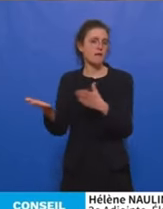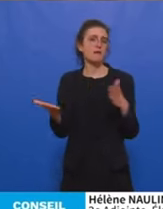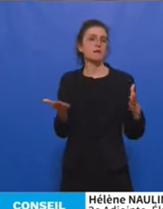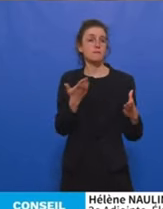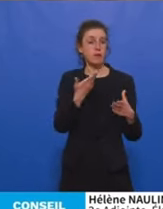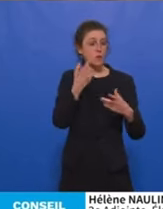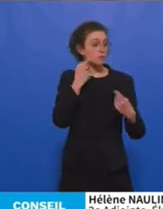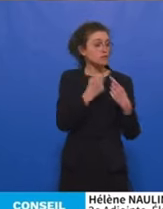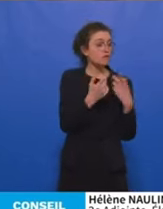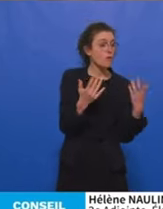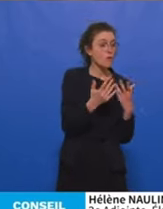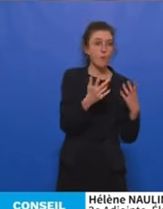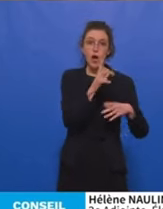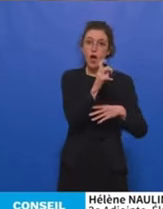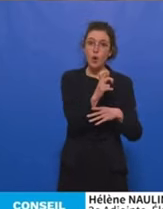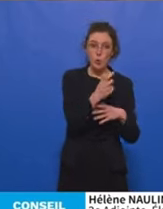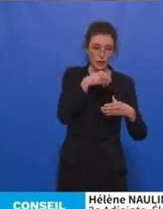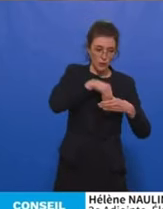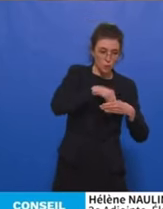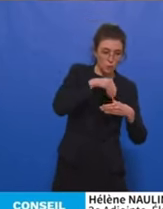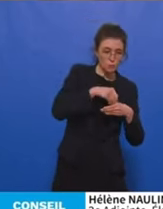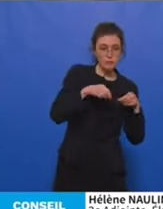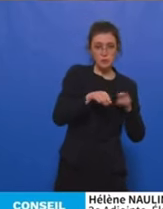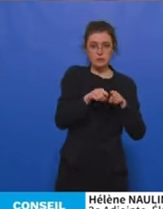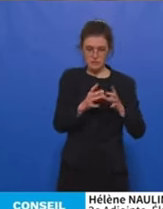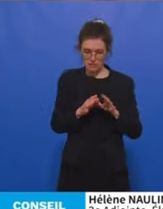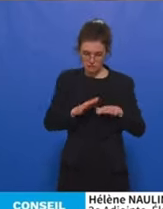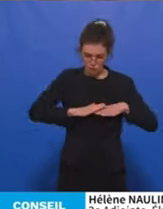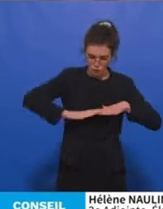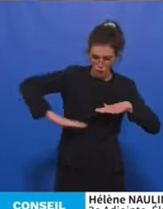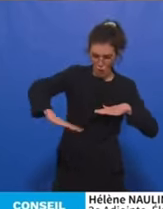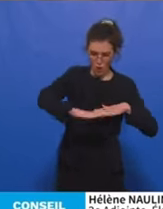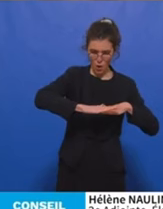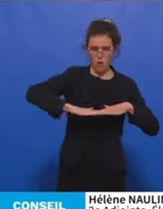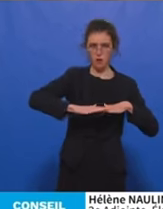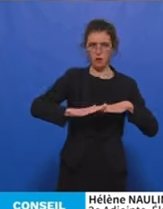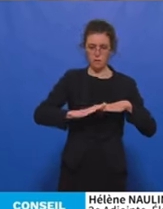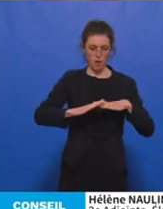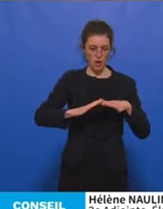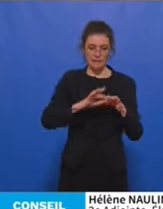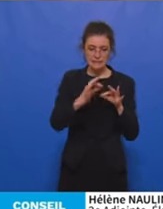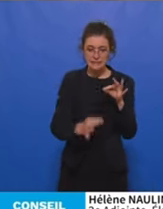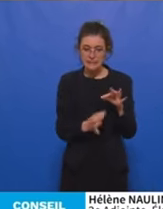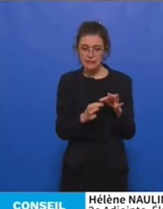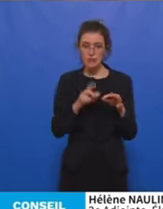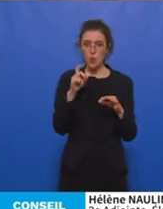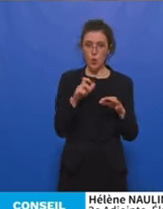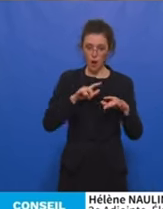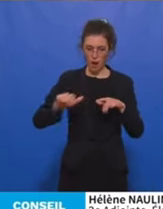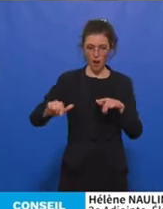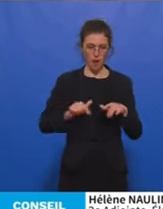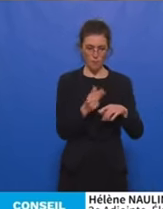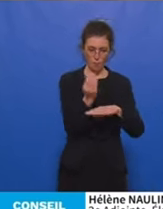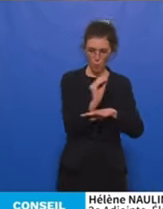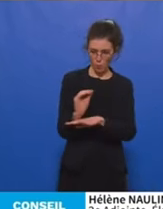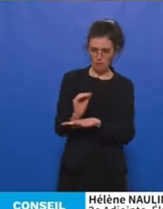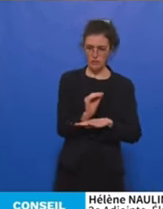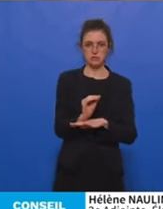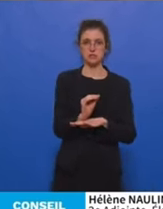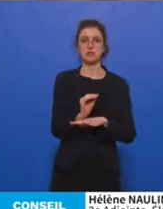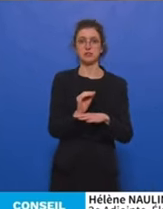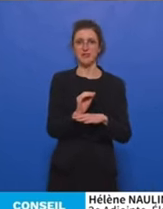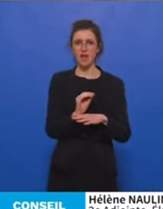cycle de l'eau à travers la préservation des sols, c'est une nécessité vitale. Chaque action compte, comme chaque goutte compte.